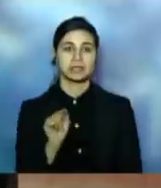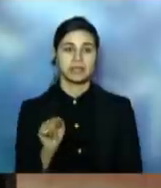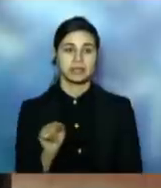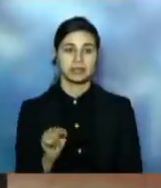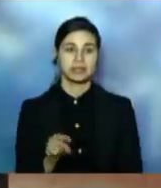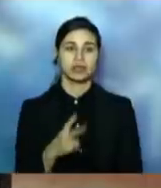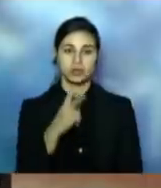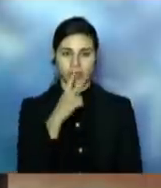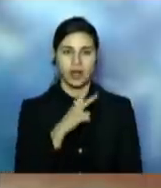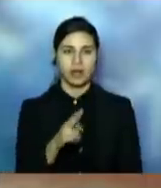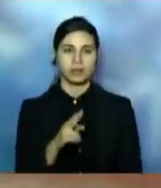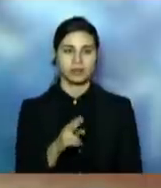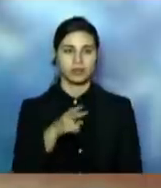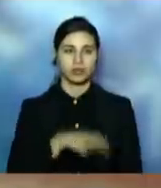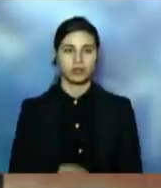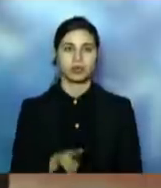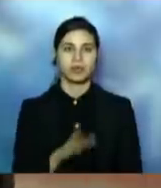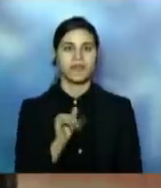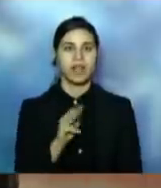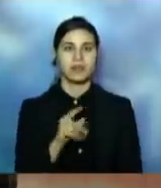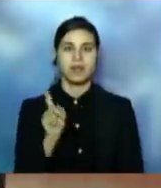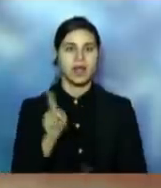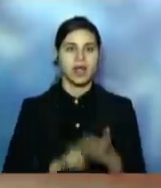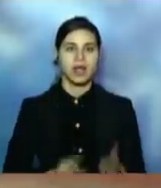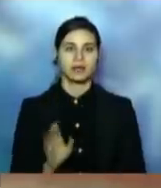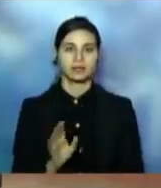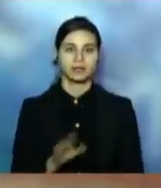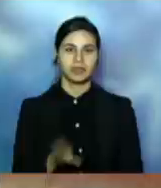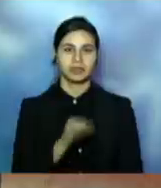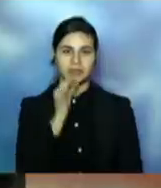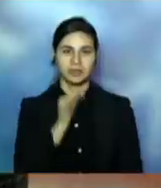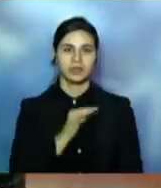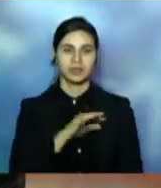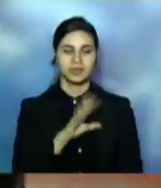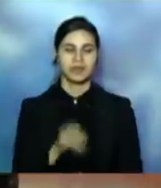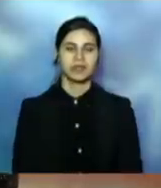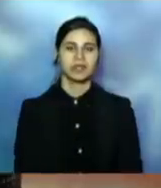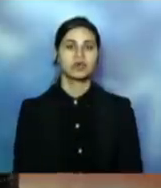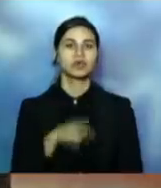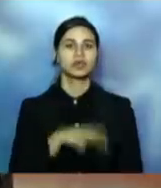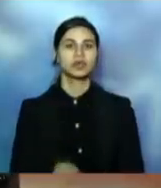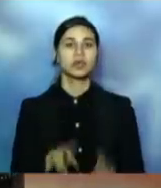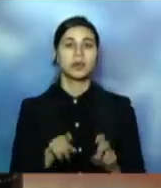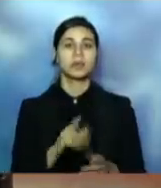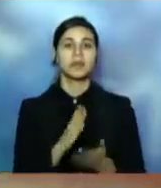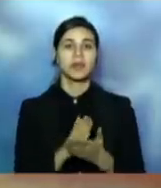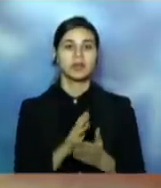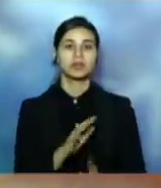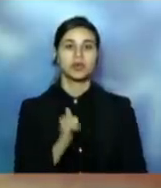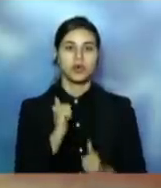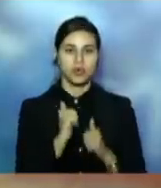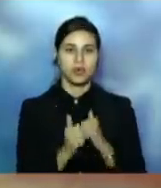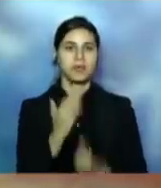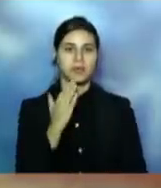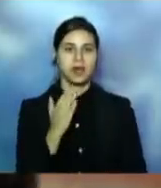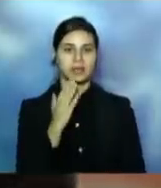ტყუპები ვართ, ისინი ვალმე არ მჯერა, ეგრე შევიანო. უპებებ, რომ ვარ,